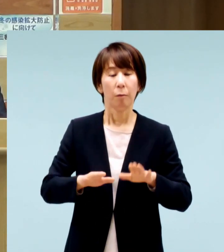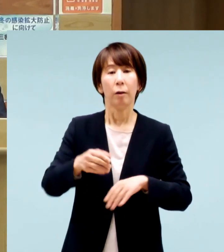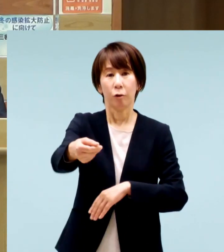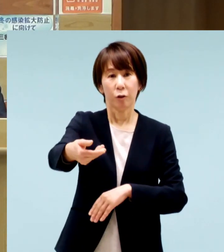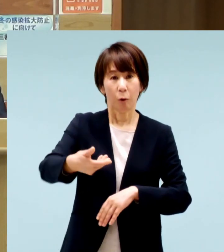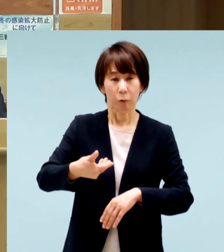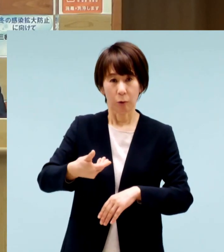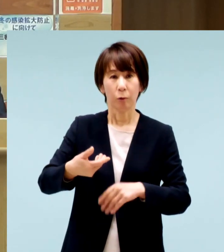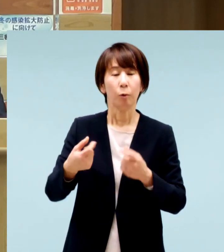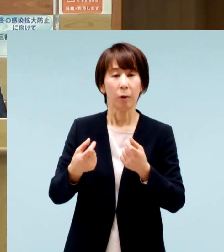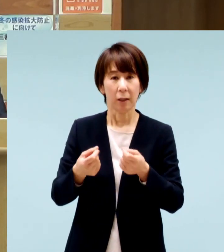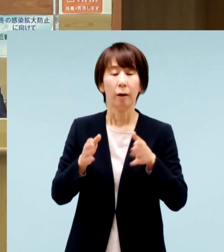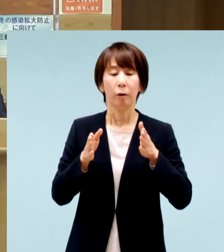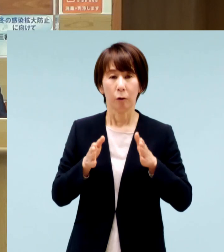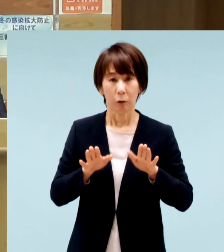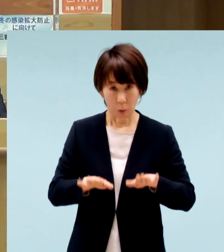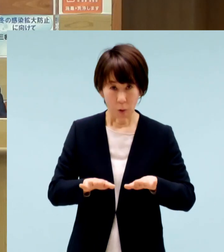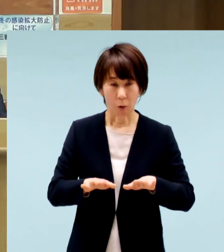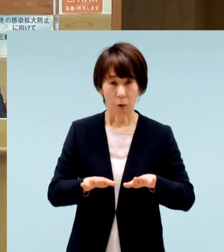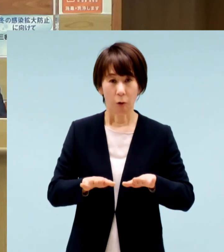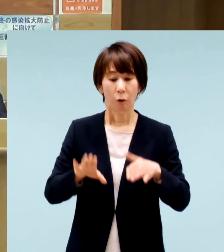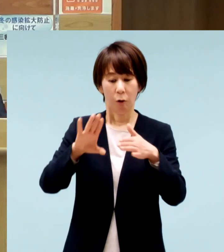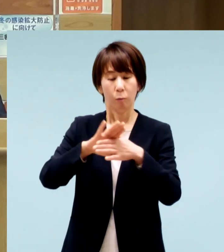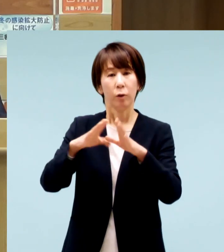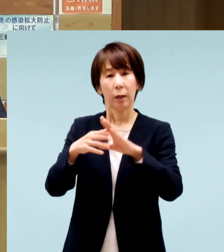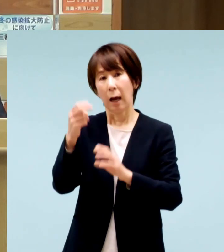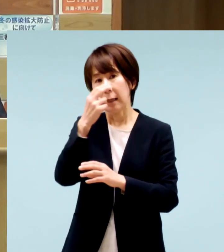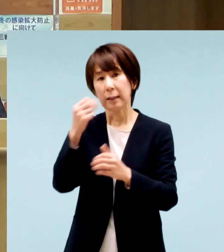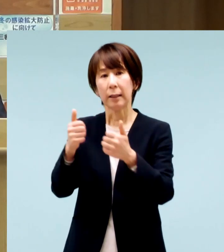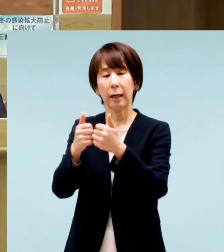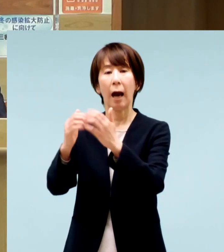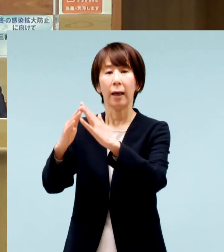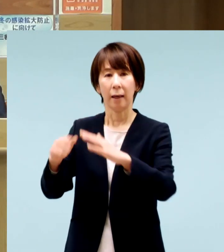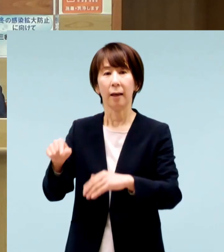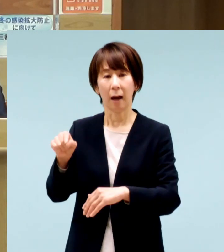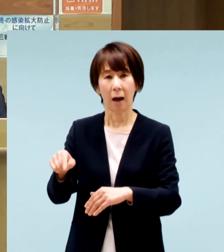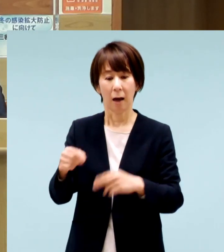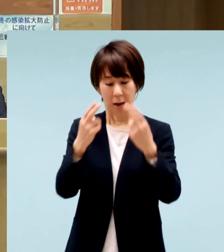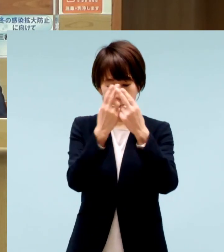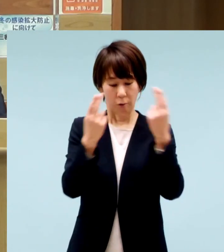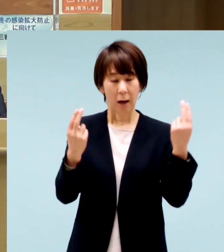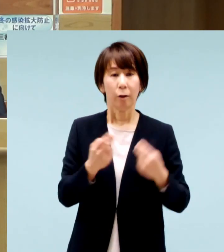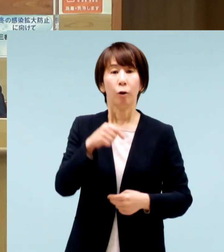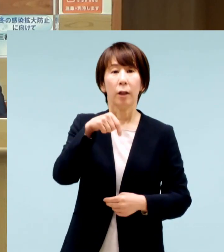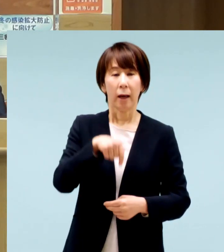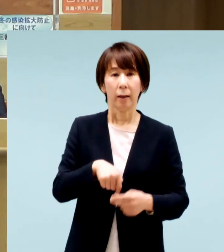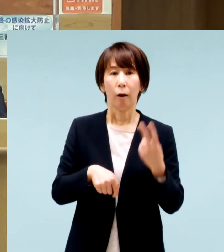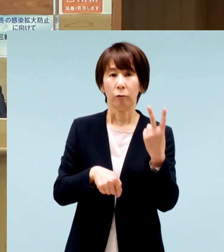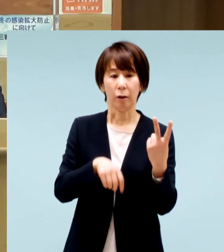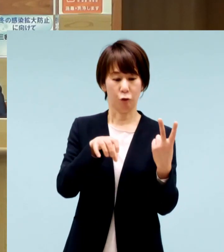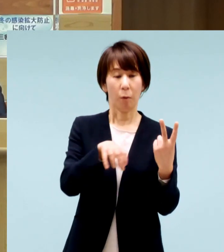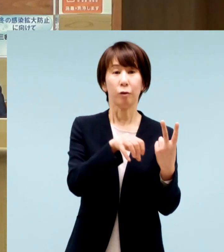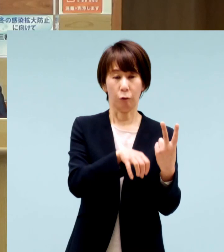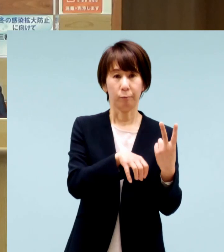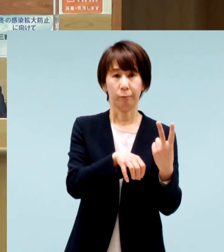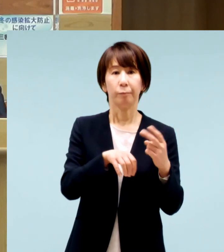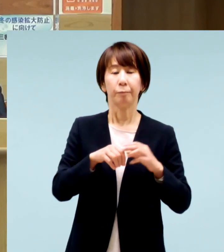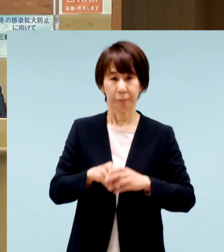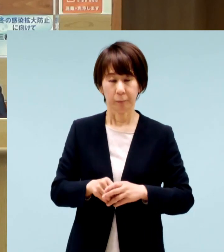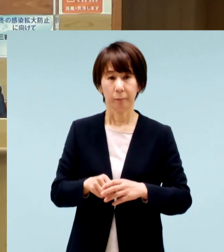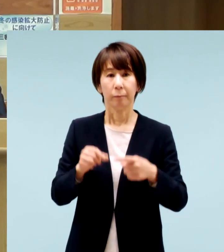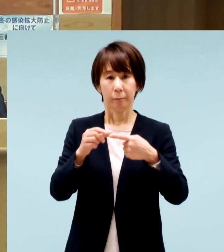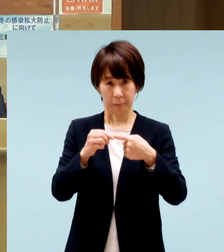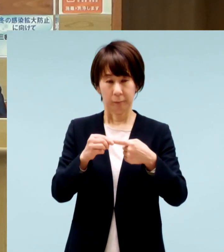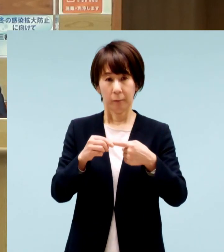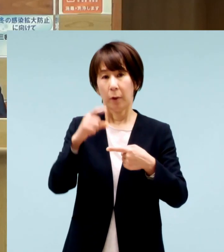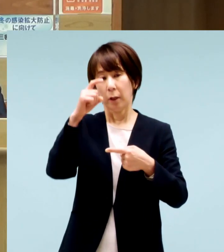ね、文化審議会において、道内では2件ということで、今ご質問のあった旧三井